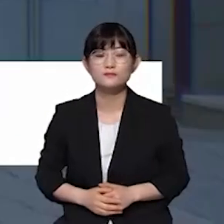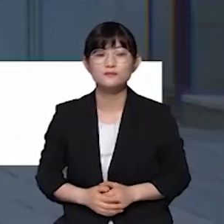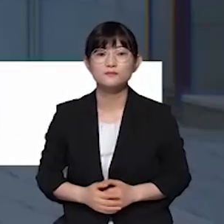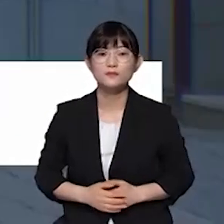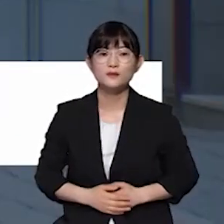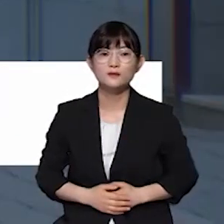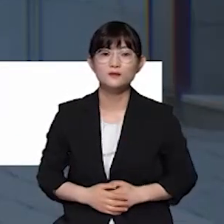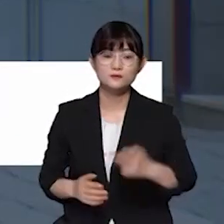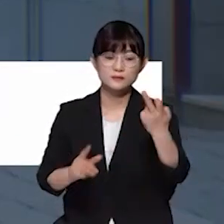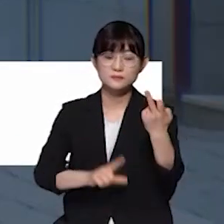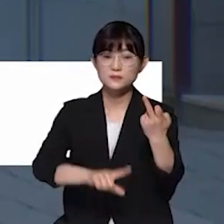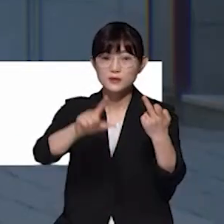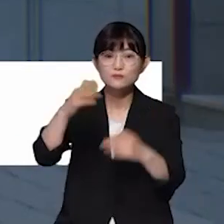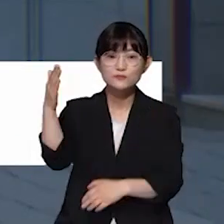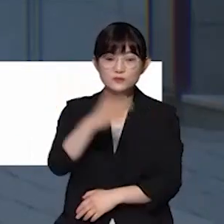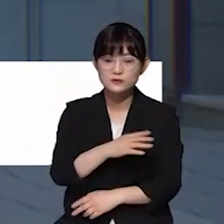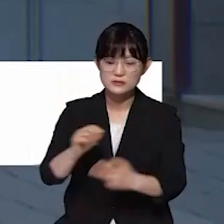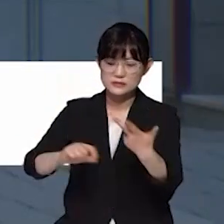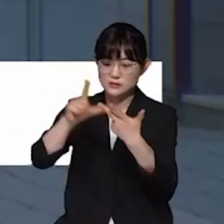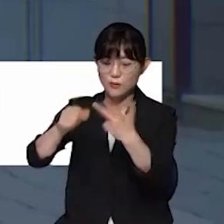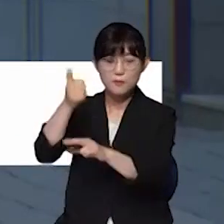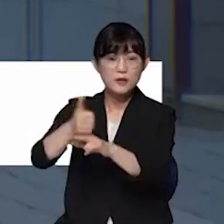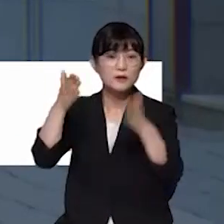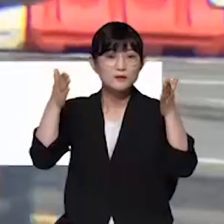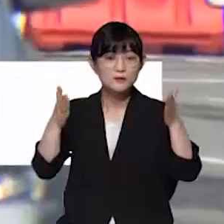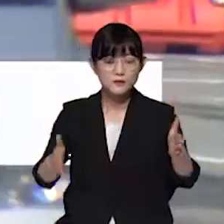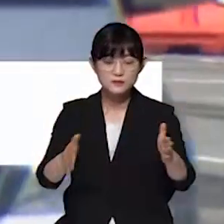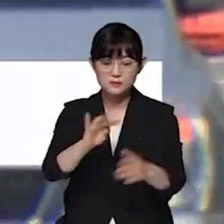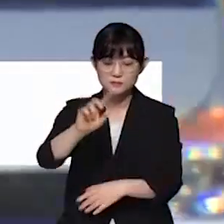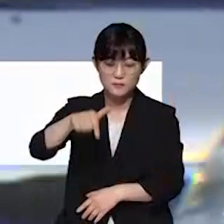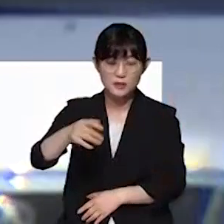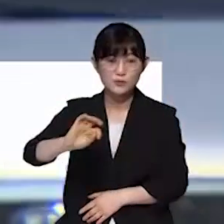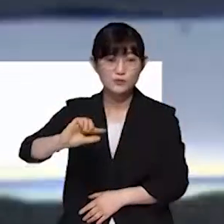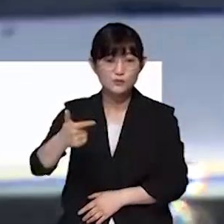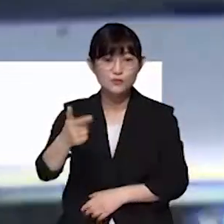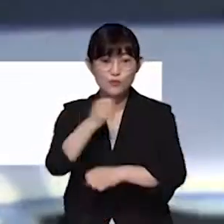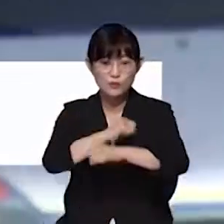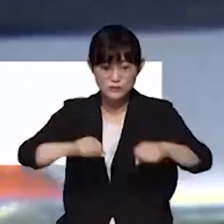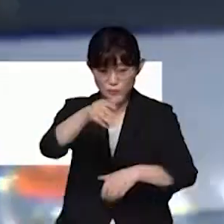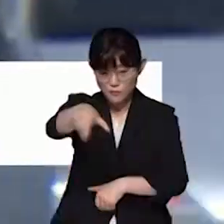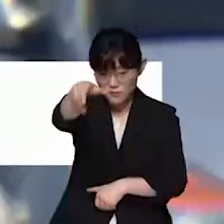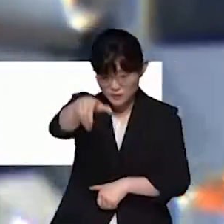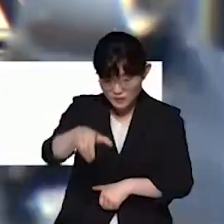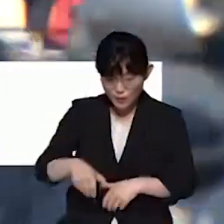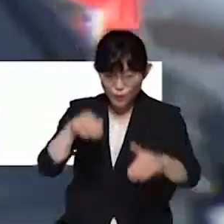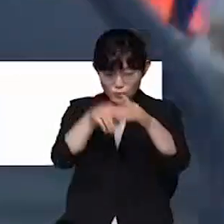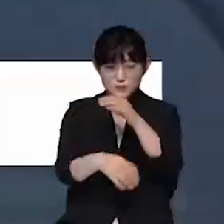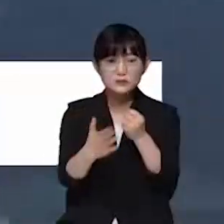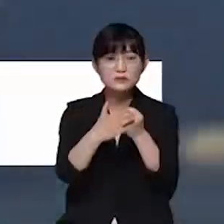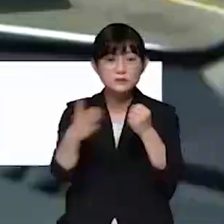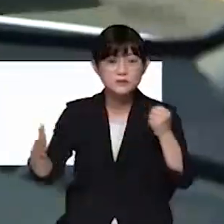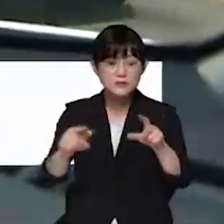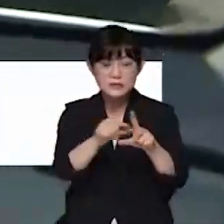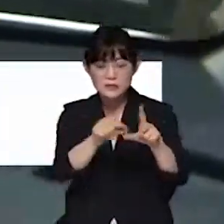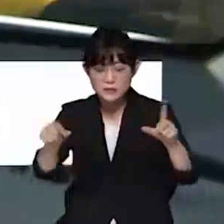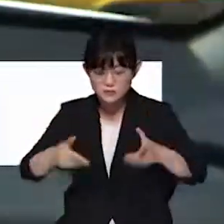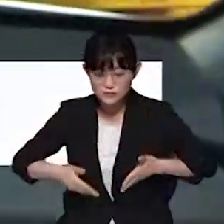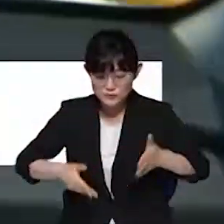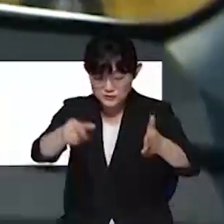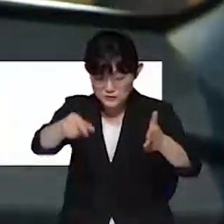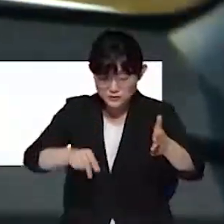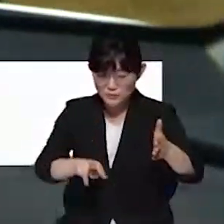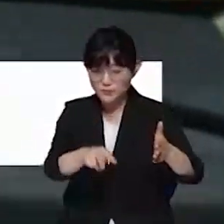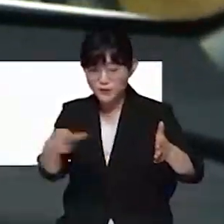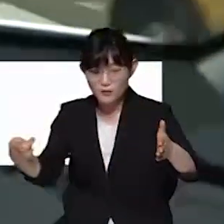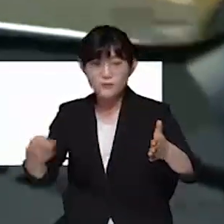광주도시철도건설본부는 오는 12일부터 7월 말까지 백운교차로 구간 복공판 설치 공사를 위해 일부 차선의 위치를 변경하기로